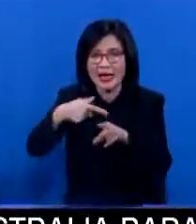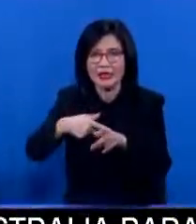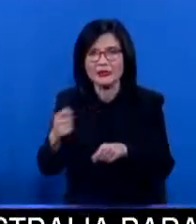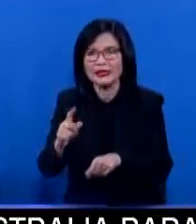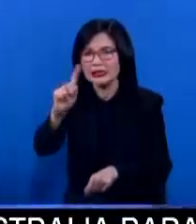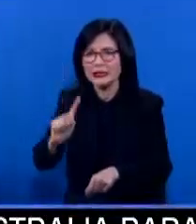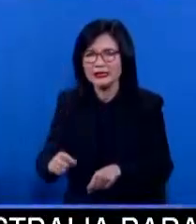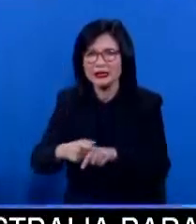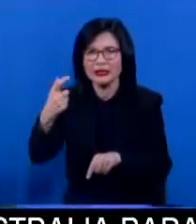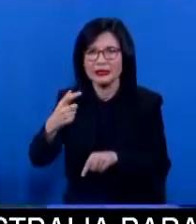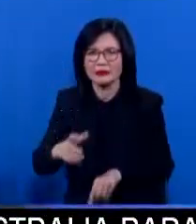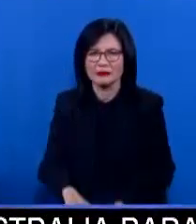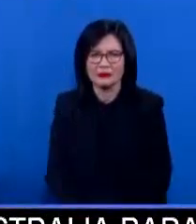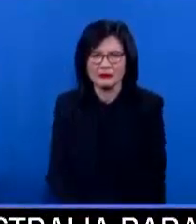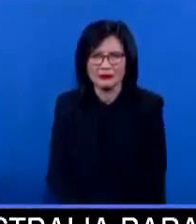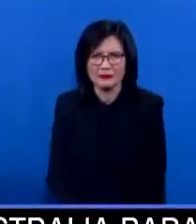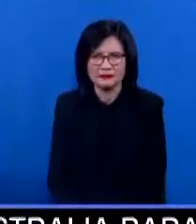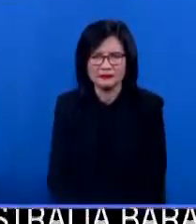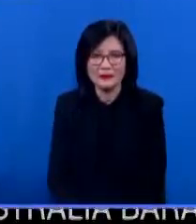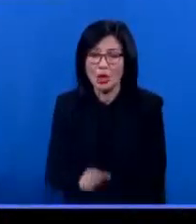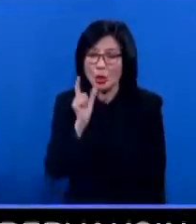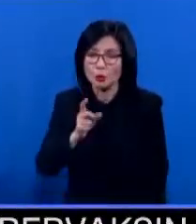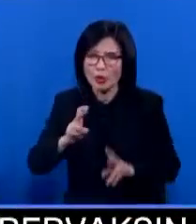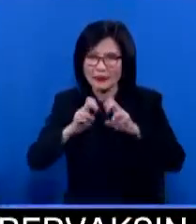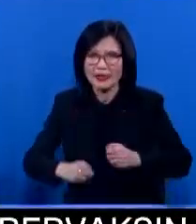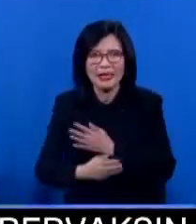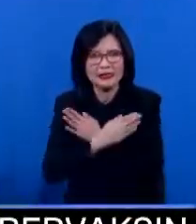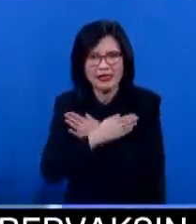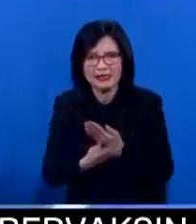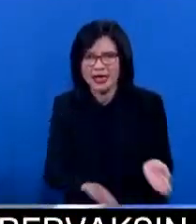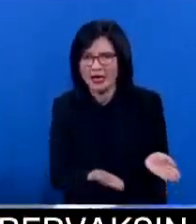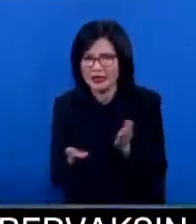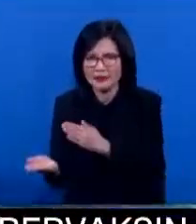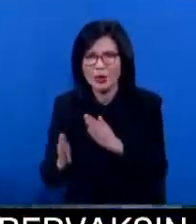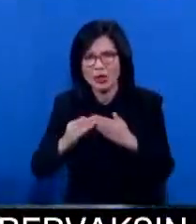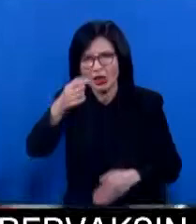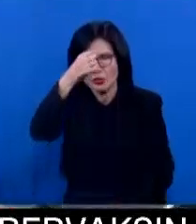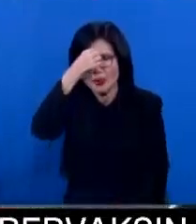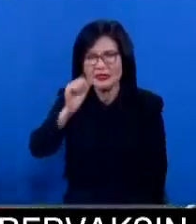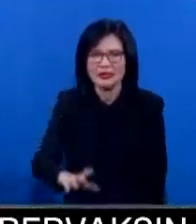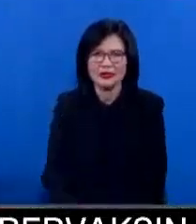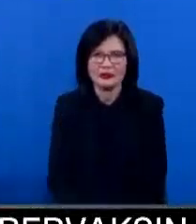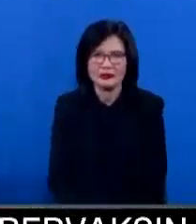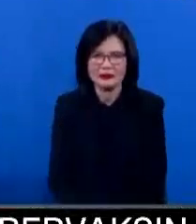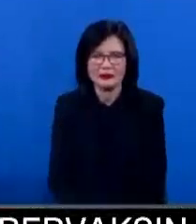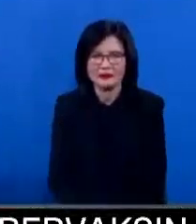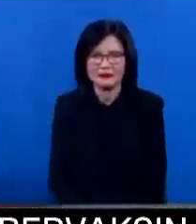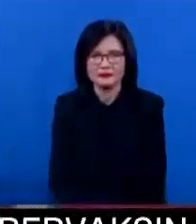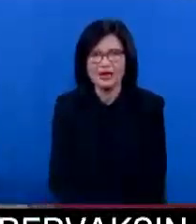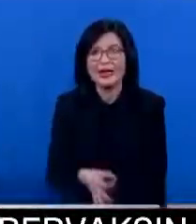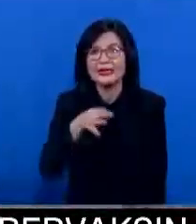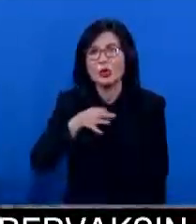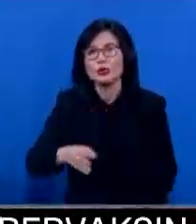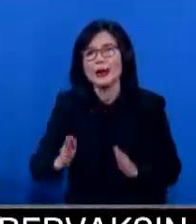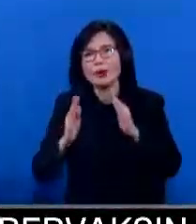arus listrik hingga tewas. Guna kepentingan penyelidikan, jenazah korban dibawa ke kamar jenazah Rumah Sakit Dr. Muhammad Saleh, Kota Probolinggo,